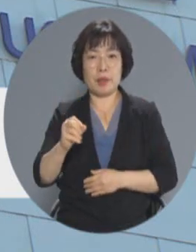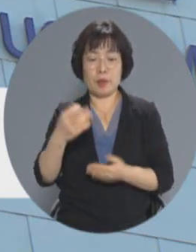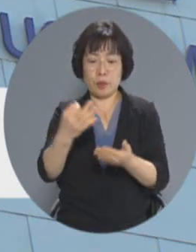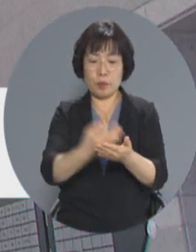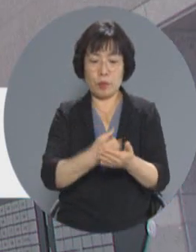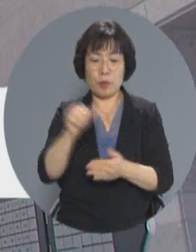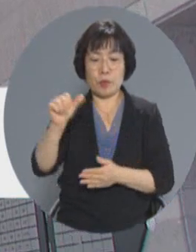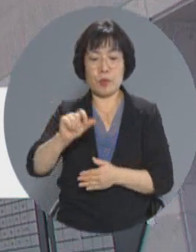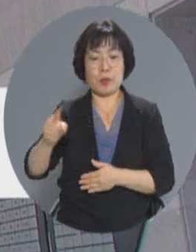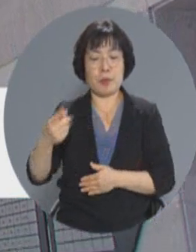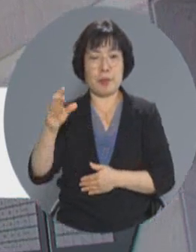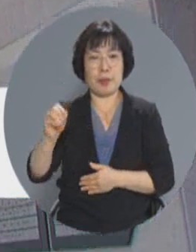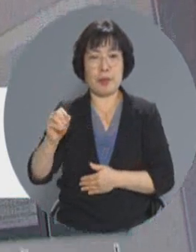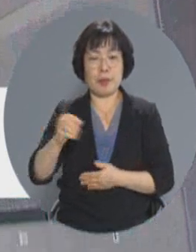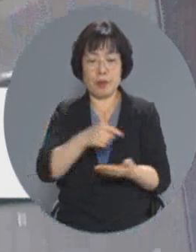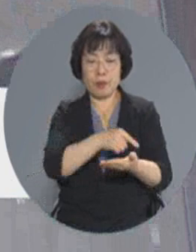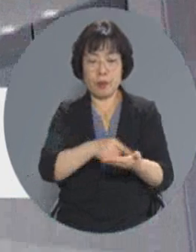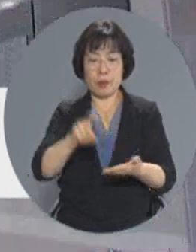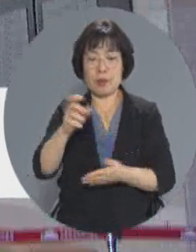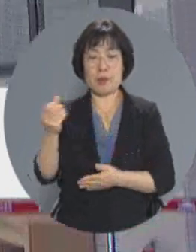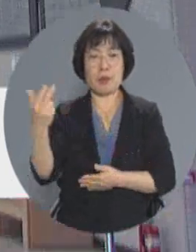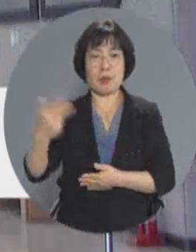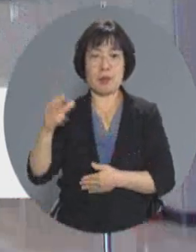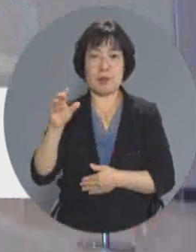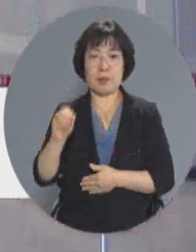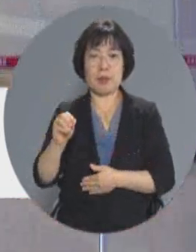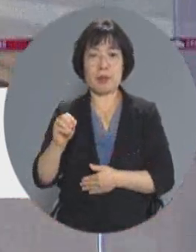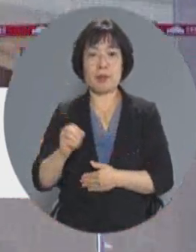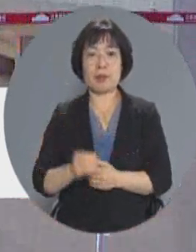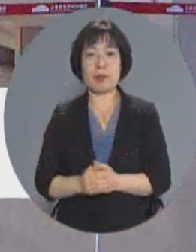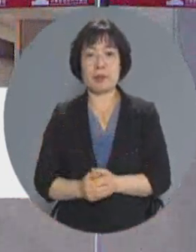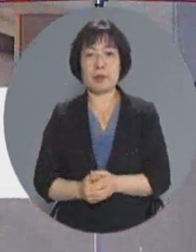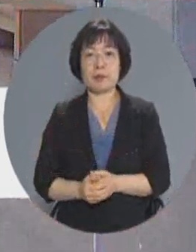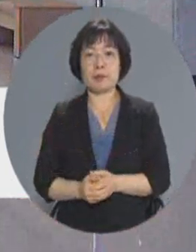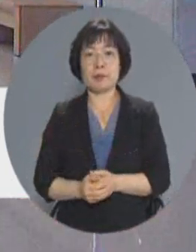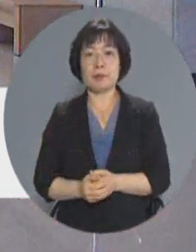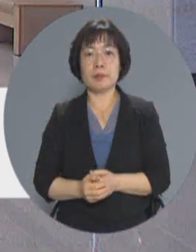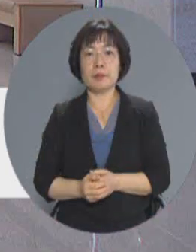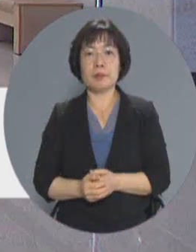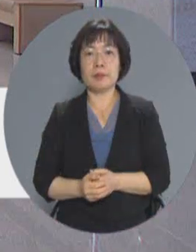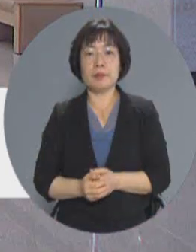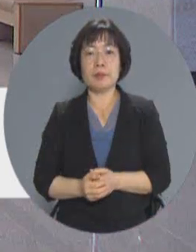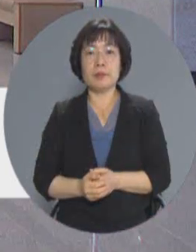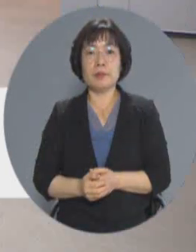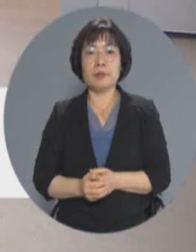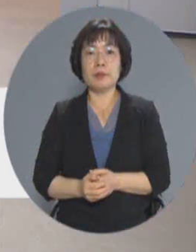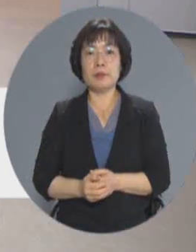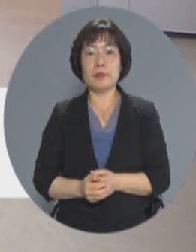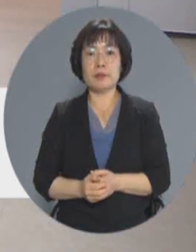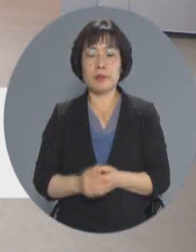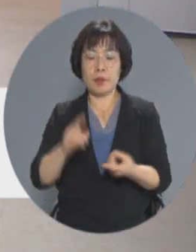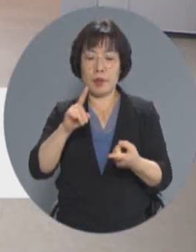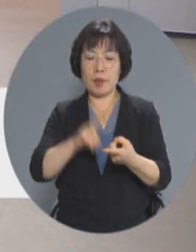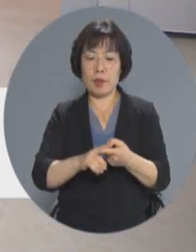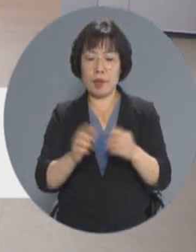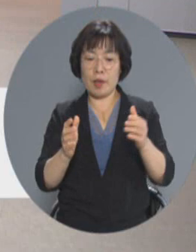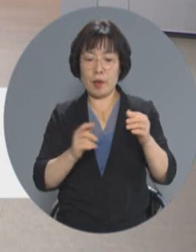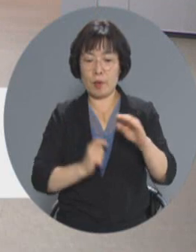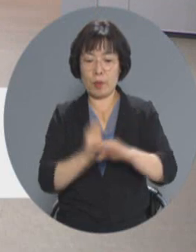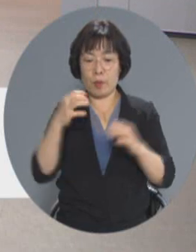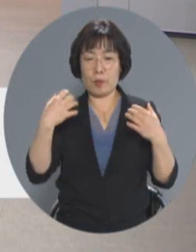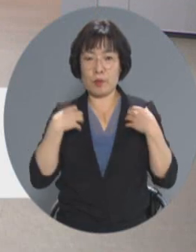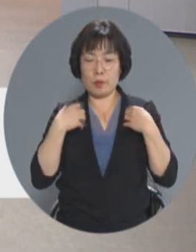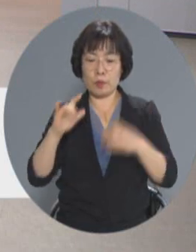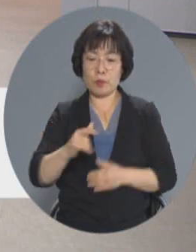수익은 5,100만 원으로 10억 7천만 원의 적자를 기록한 것으로 나타났습니다. 이에 대해 고흥구는